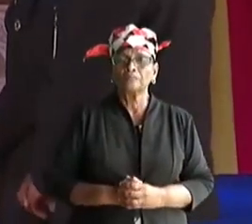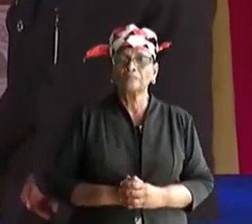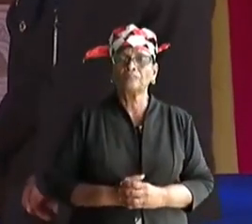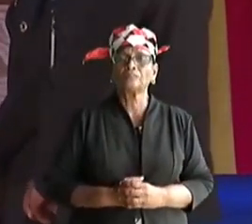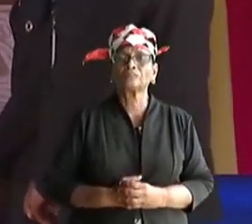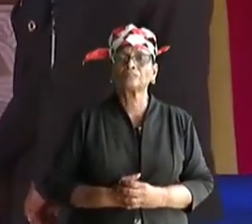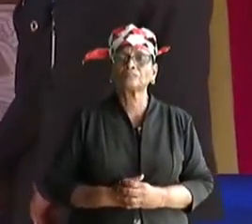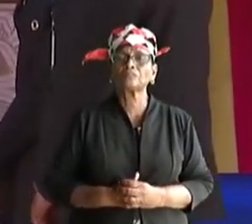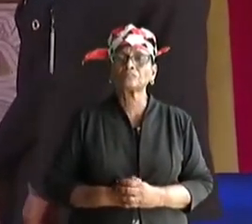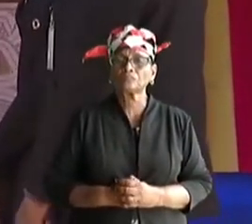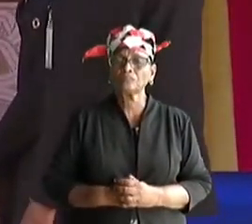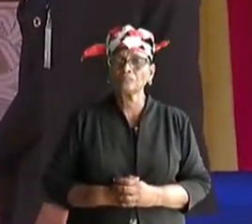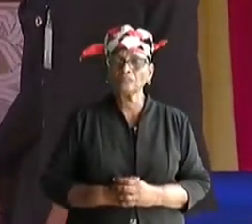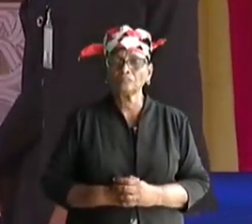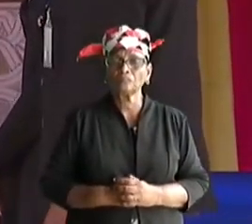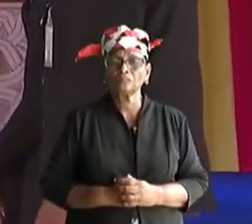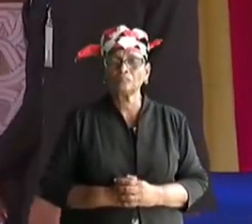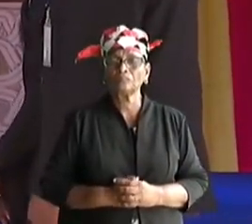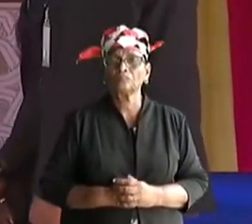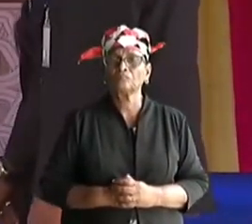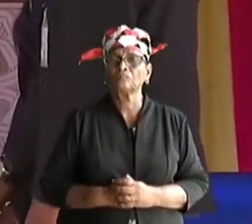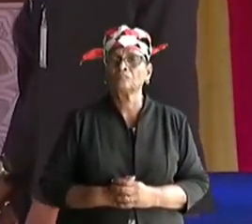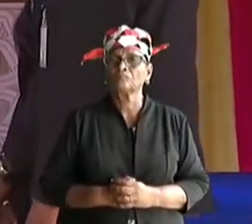Dank u.